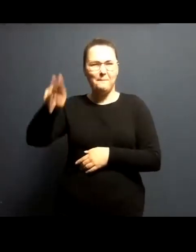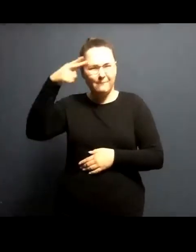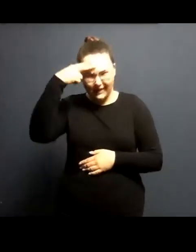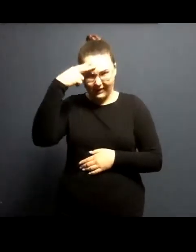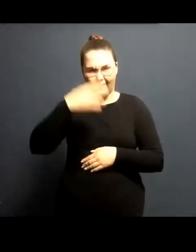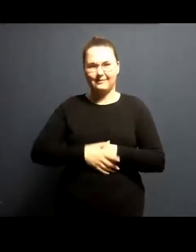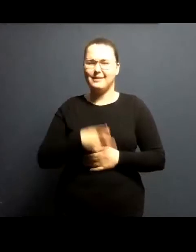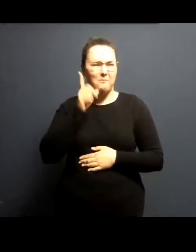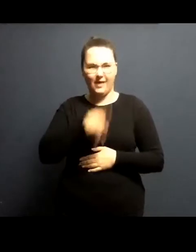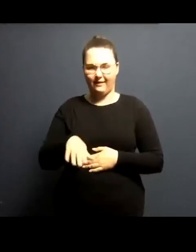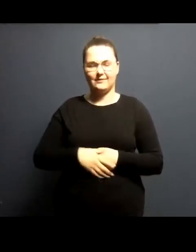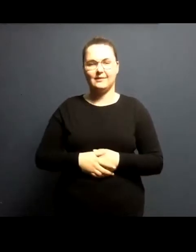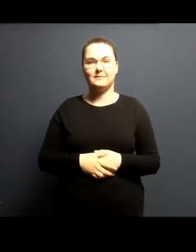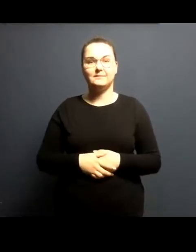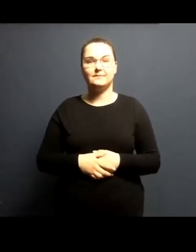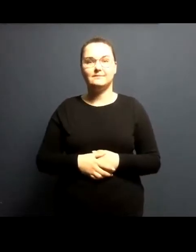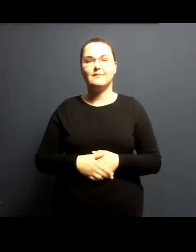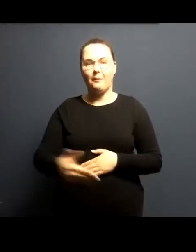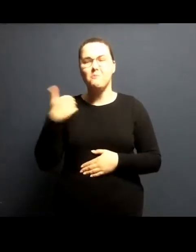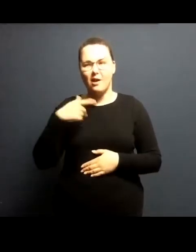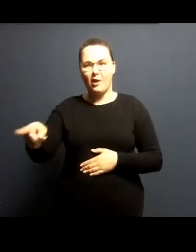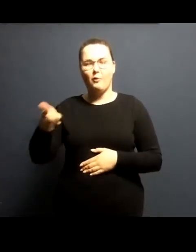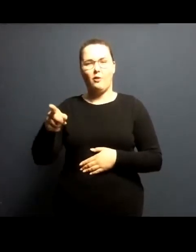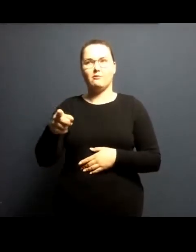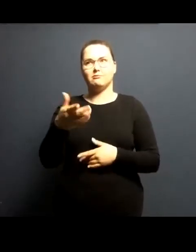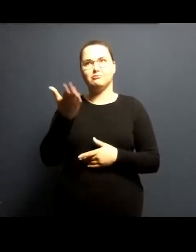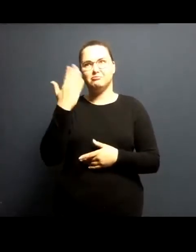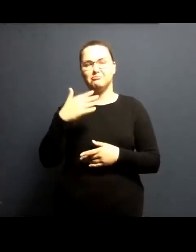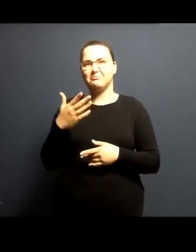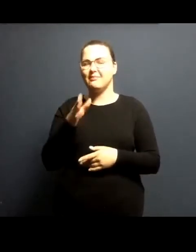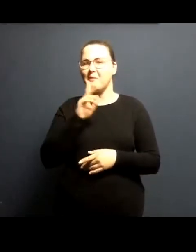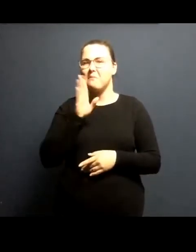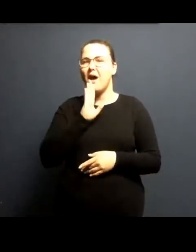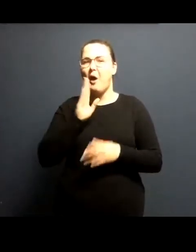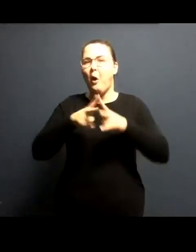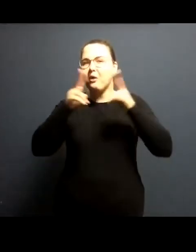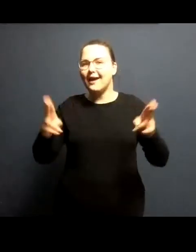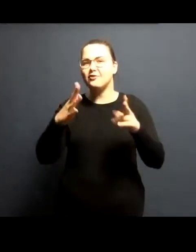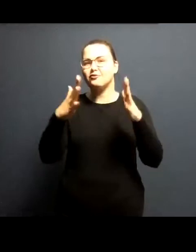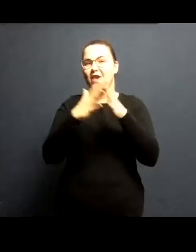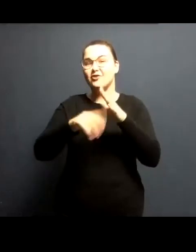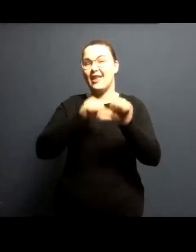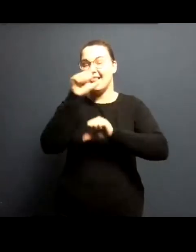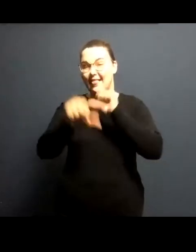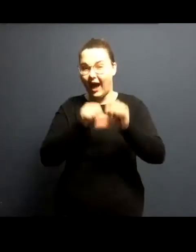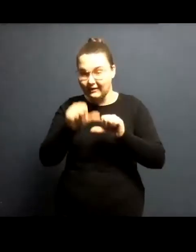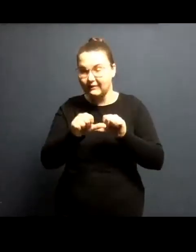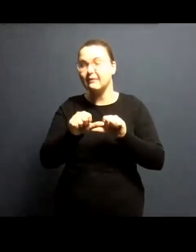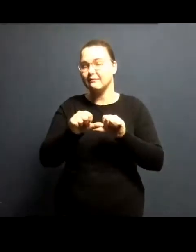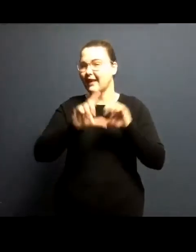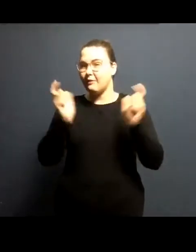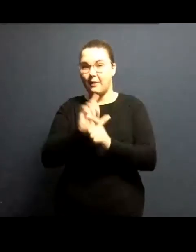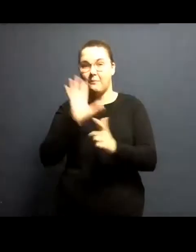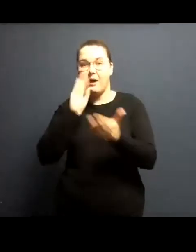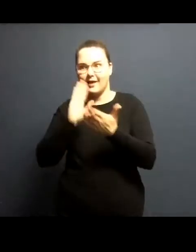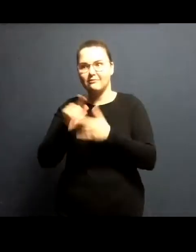zaczynają już od, powiedzmy od 10 lat opowiadać o ludziach starych jako obiektach seksualnych,